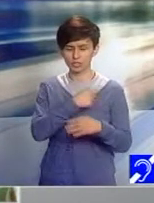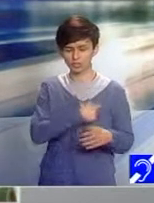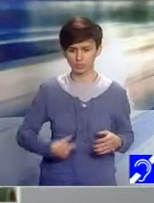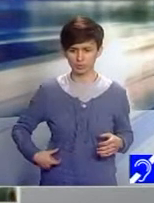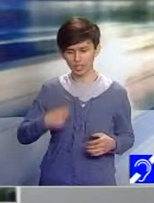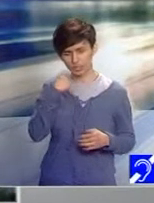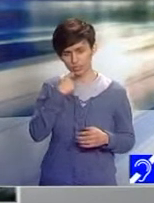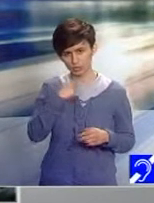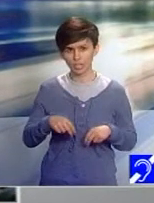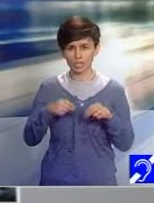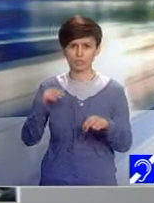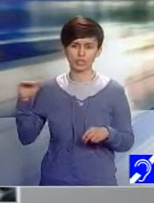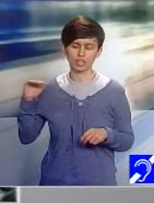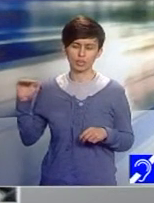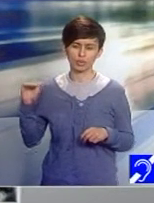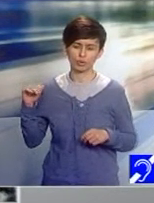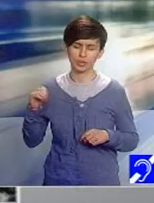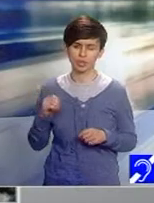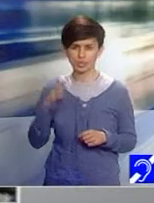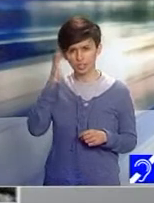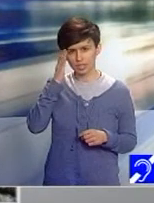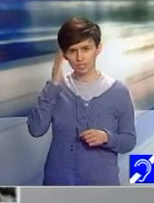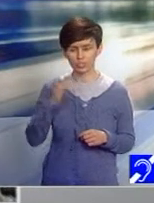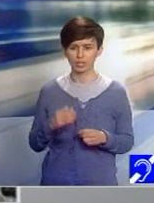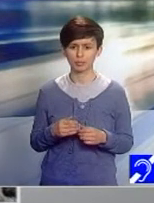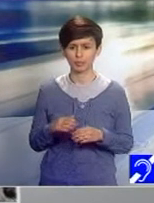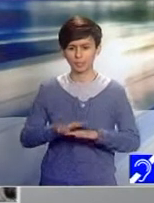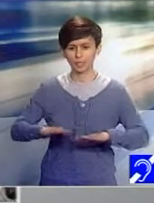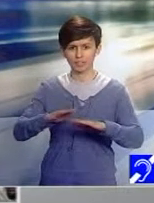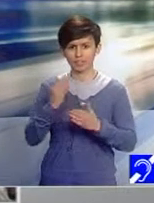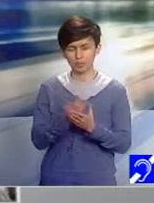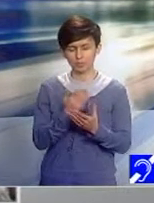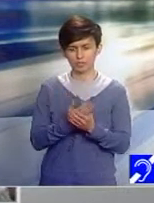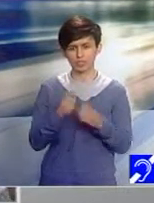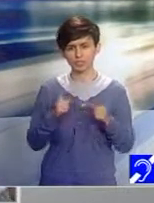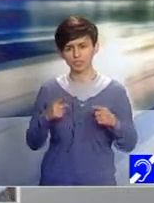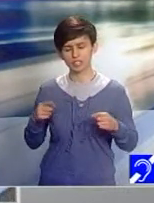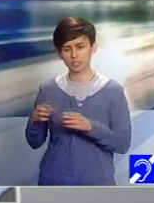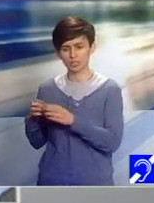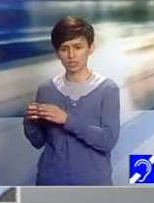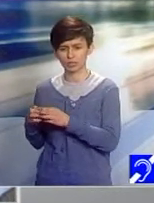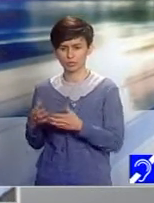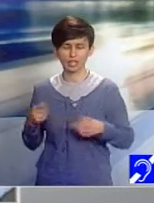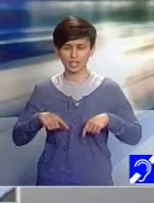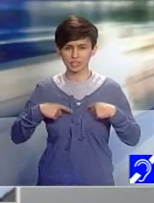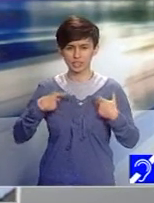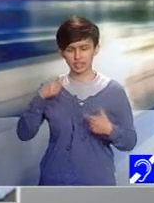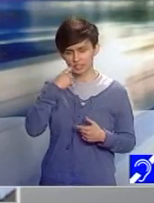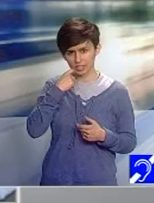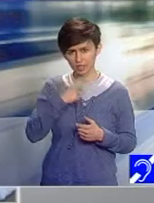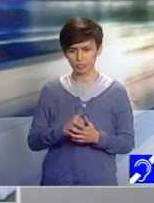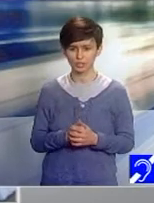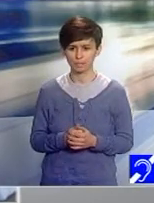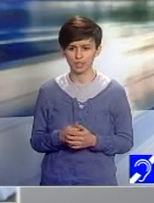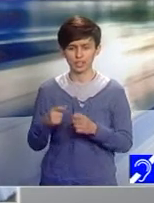clujene, a adus copii preșcolari și școlari pe tărâmul poveștilor diferitelor grupuri etnice trăitoare la Cluj. Ambianța